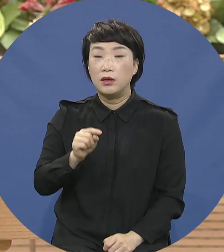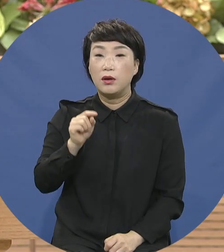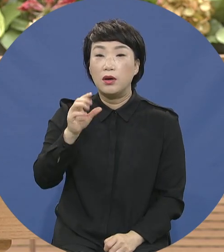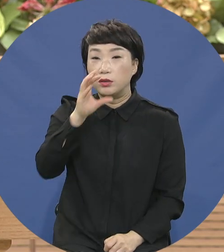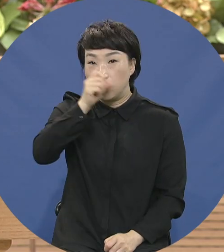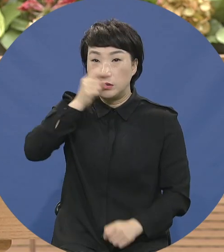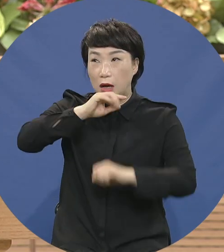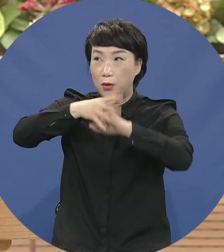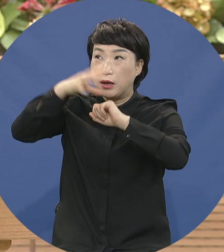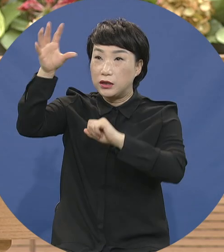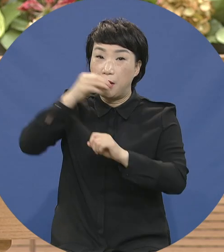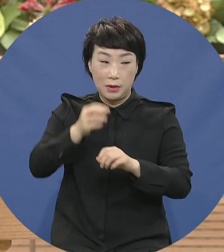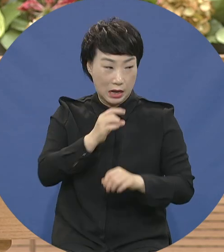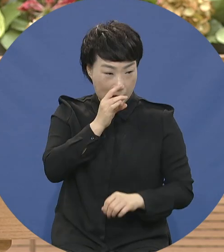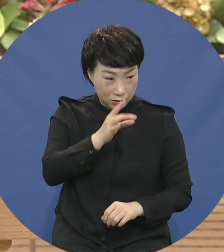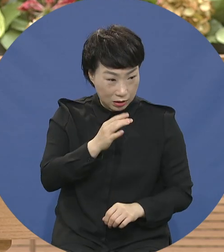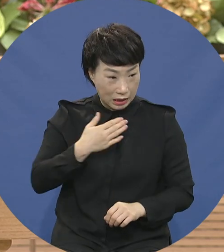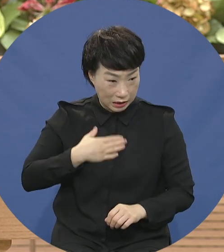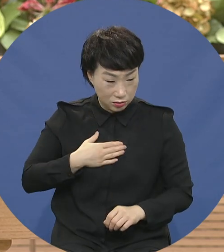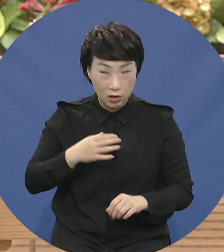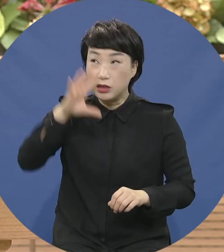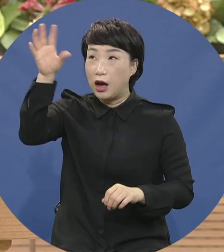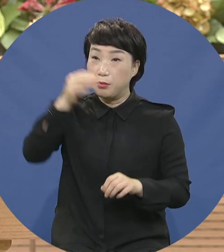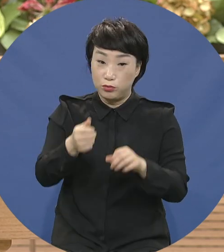돼 먹으면 죽어